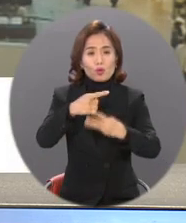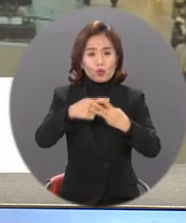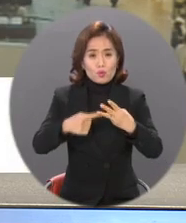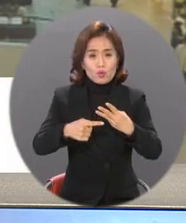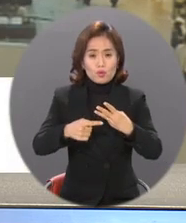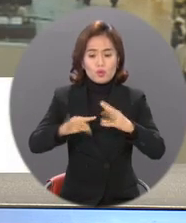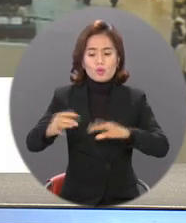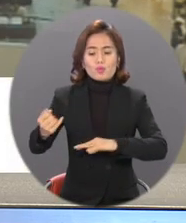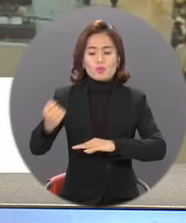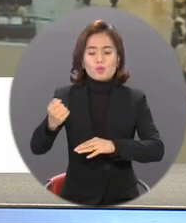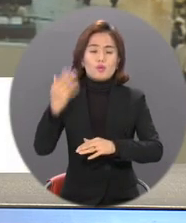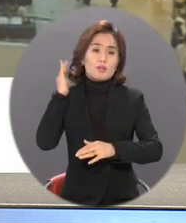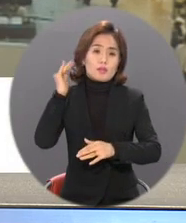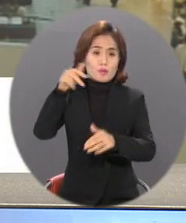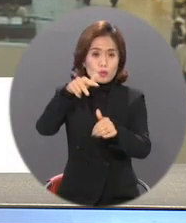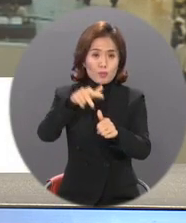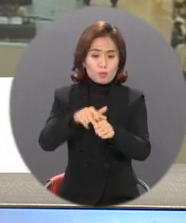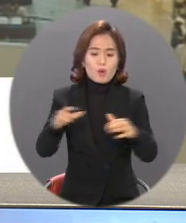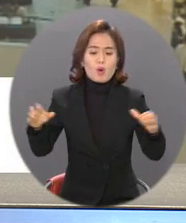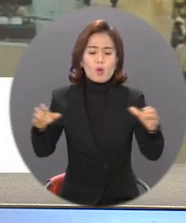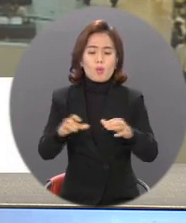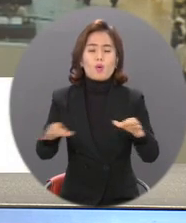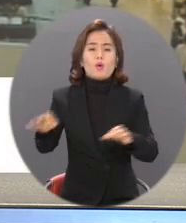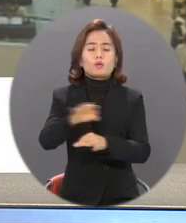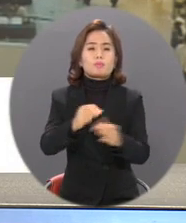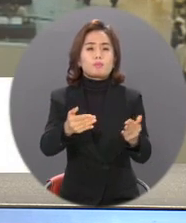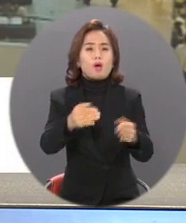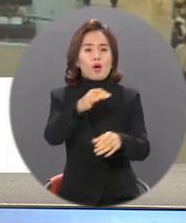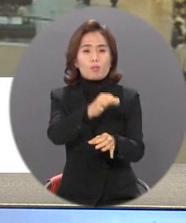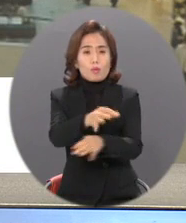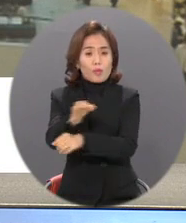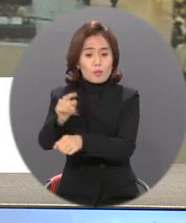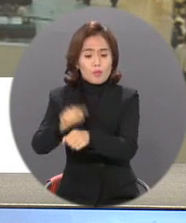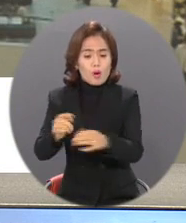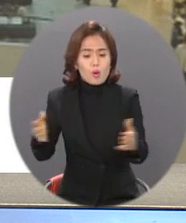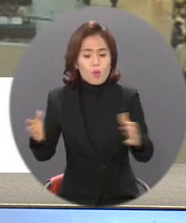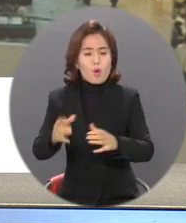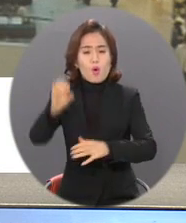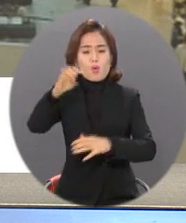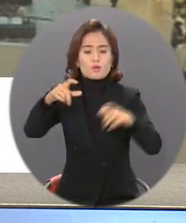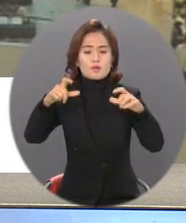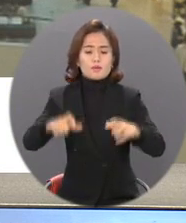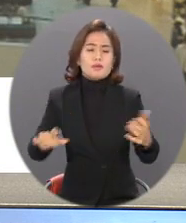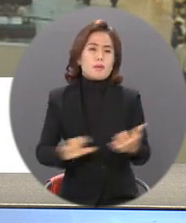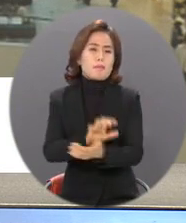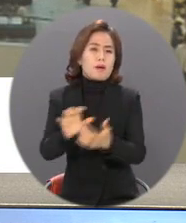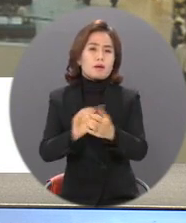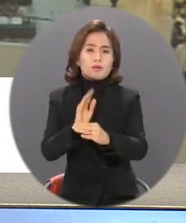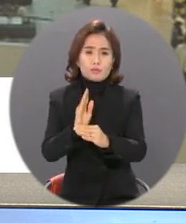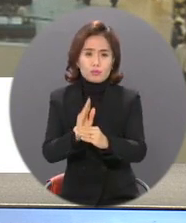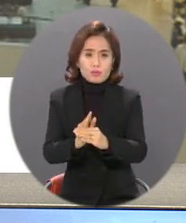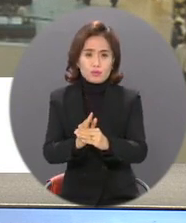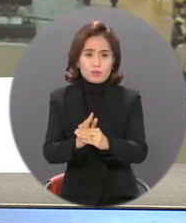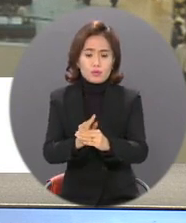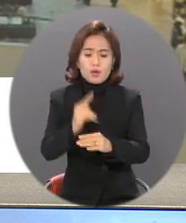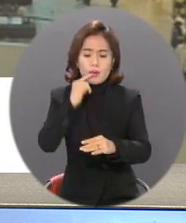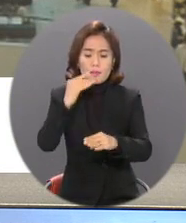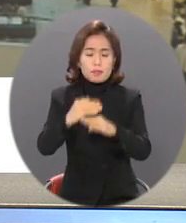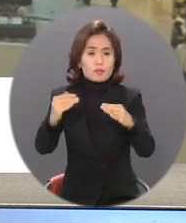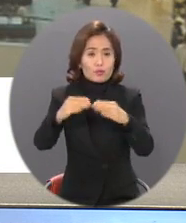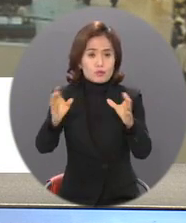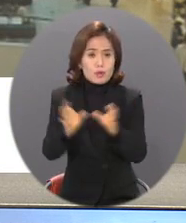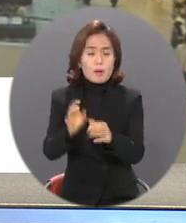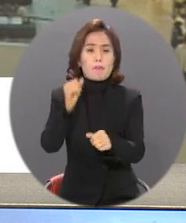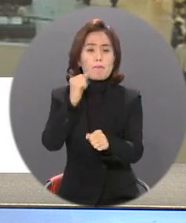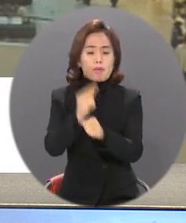윤석열 국민의힘 대선 후보의 복합 쇼핑몰 유치 공약으로 광주 지역사회가 들썩이고 있습니다. 민주당은